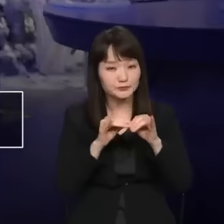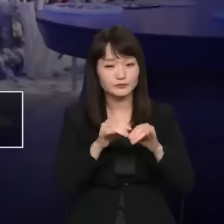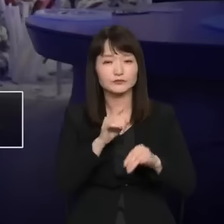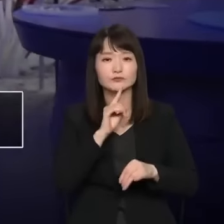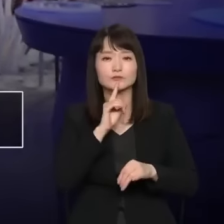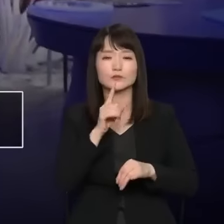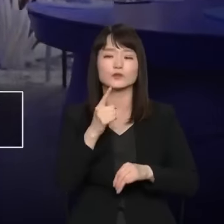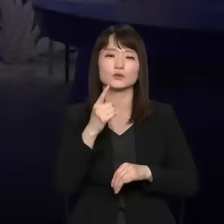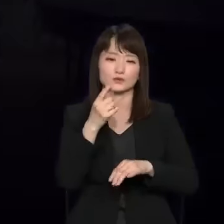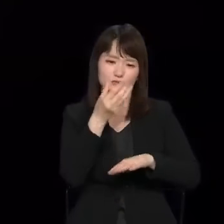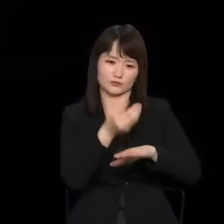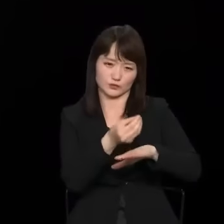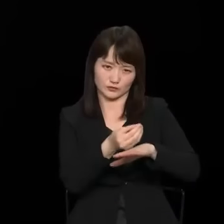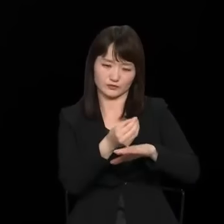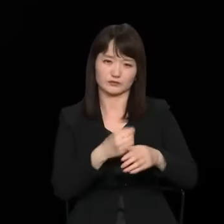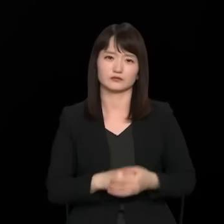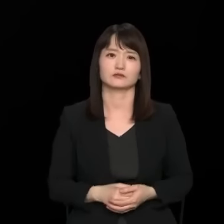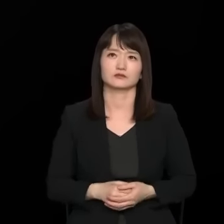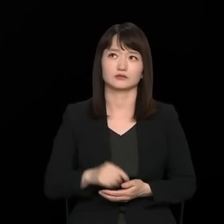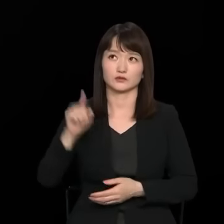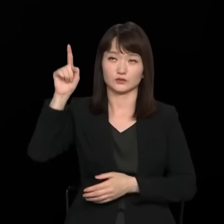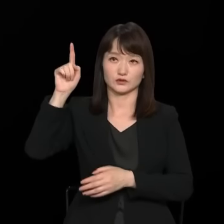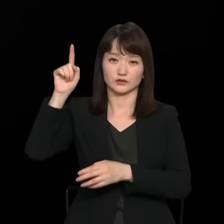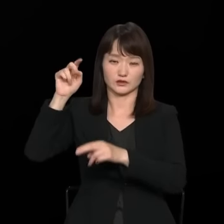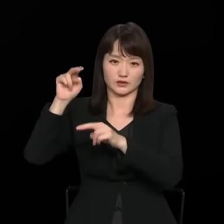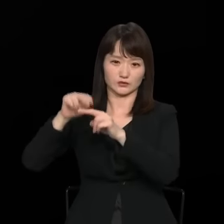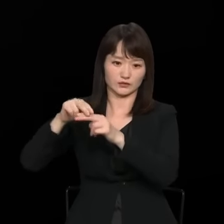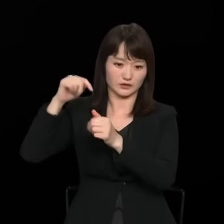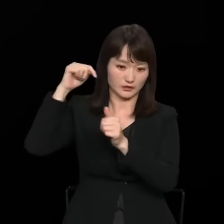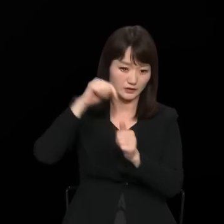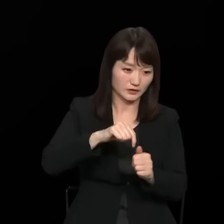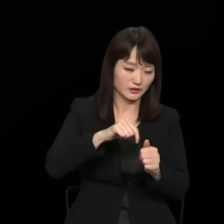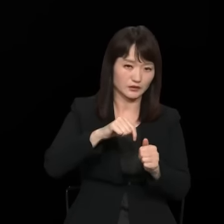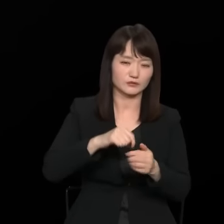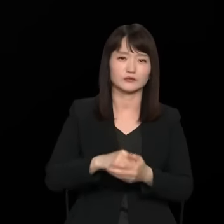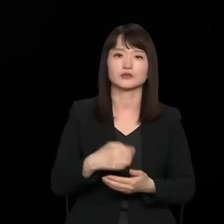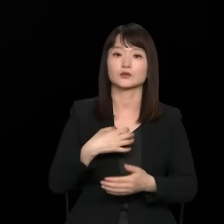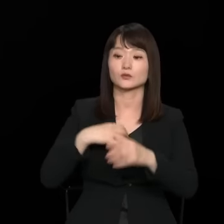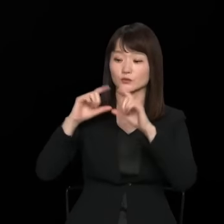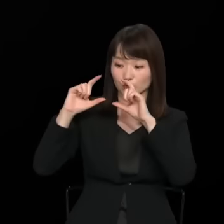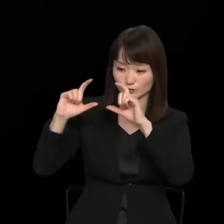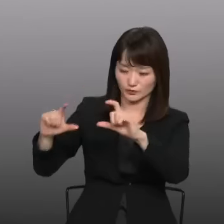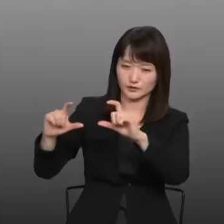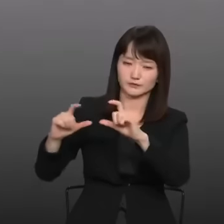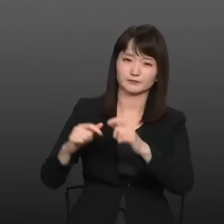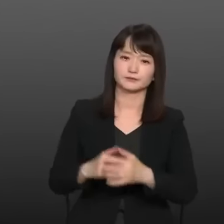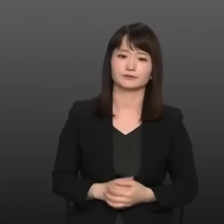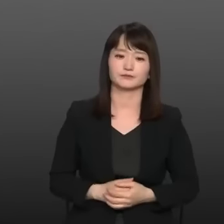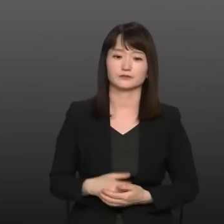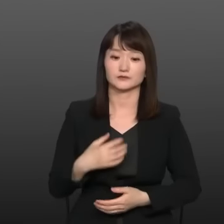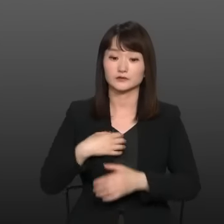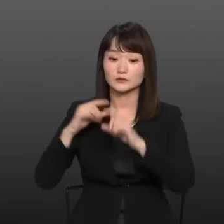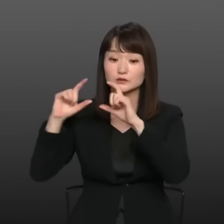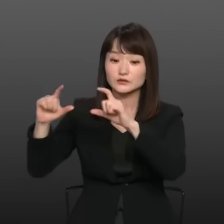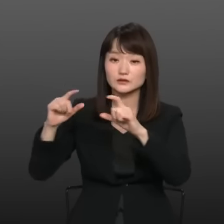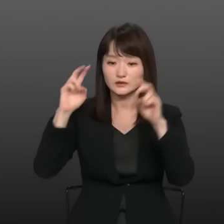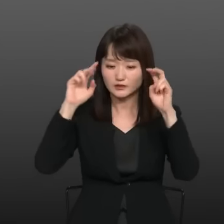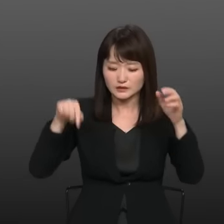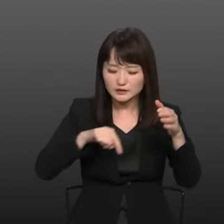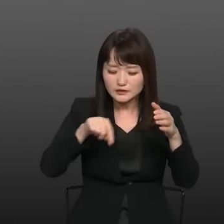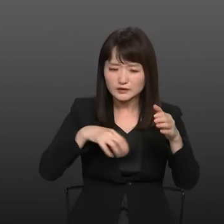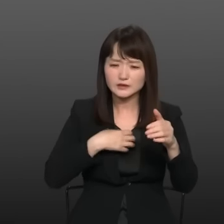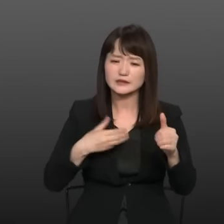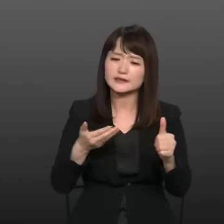인터뷰를 진행했습니다. 가해 지목 상사는 징계위에서 경고 처분을 받은 걸로 확인됐습니다. 경고 처분은 직장 내